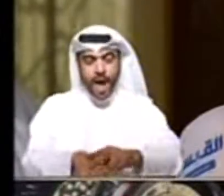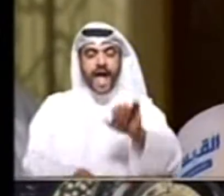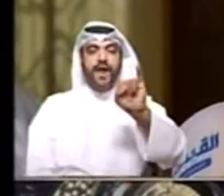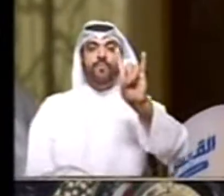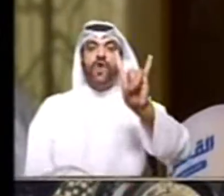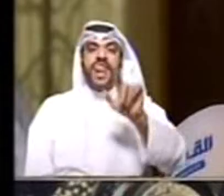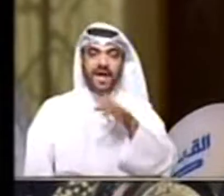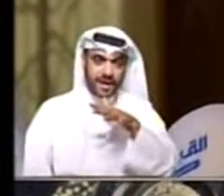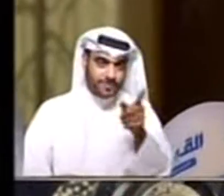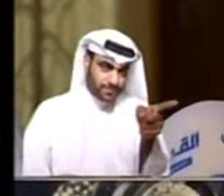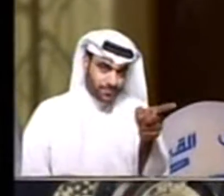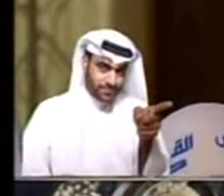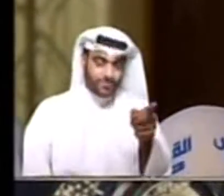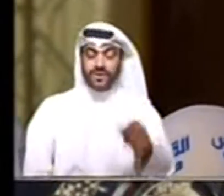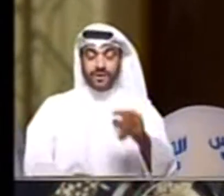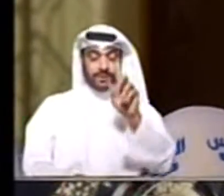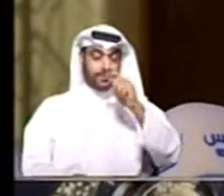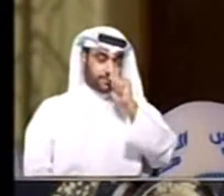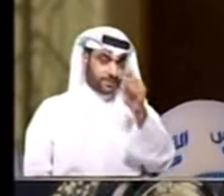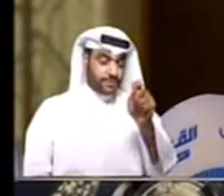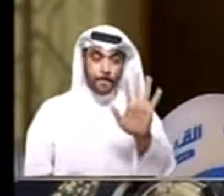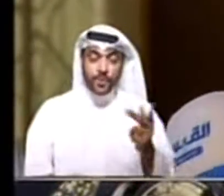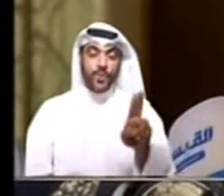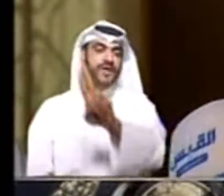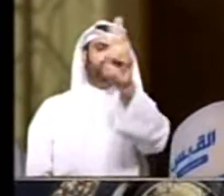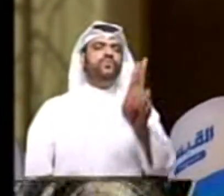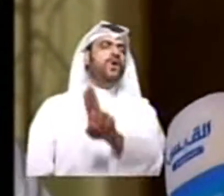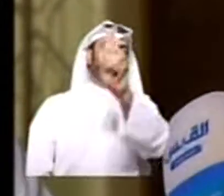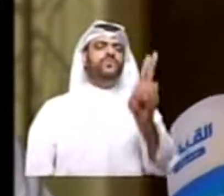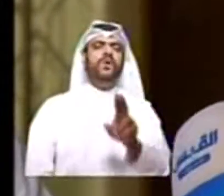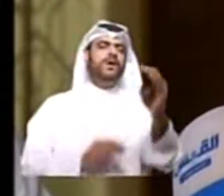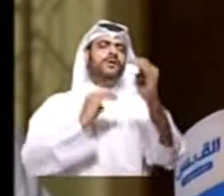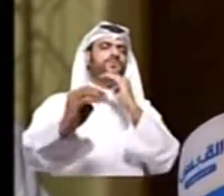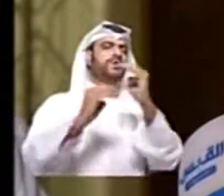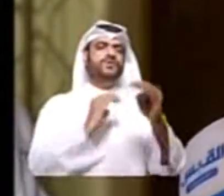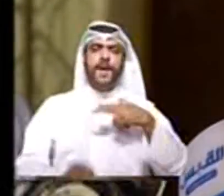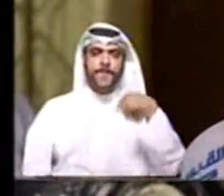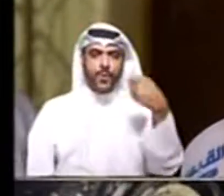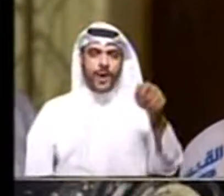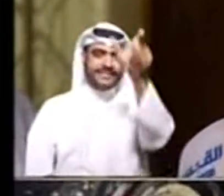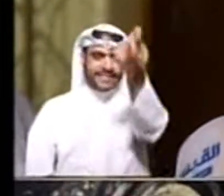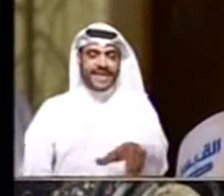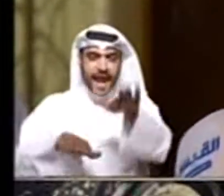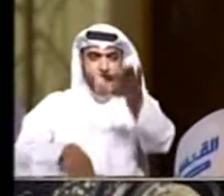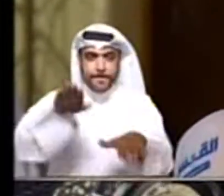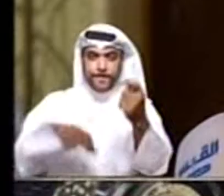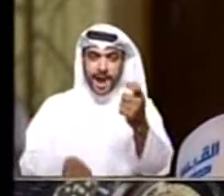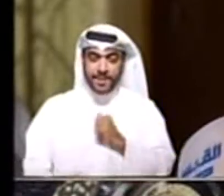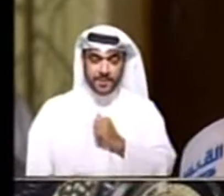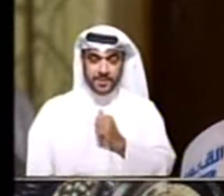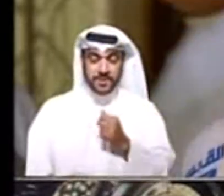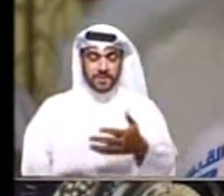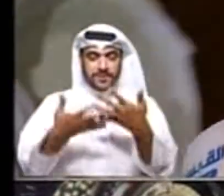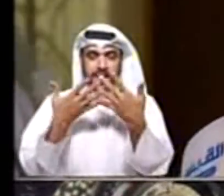الملا للأخ الفاضل معالي وزير المالية الدكتور نايف الحجرف، وحقيقة يعني